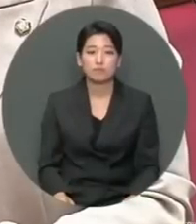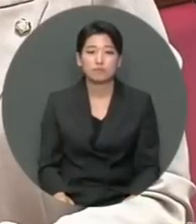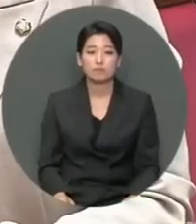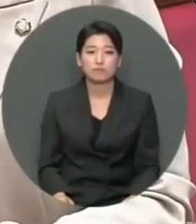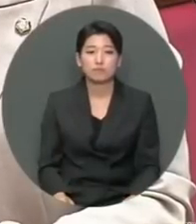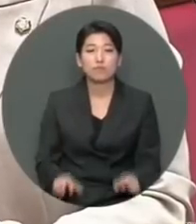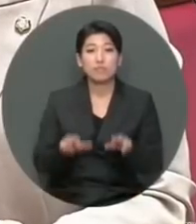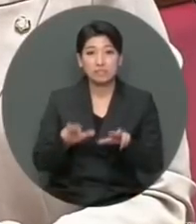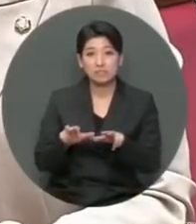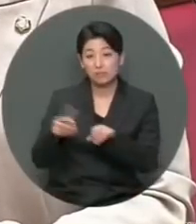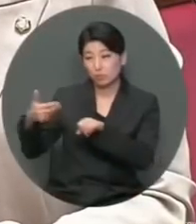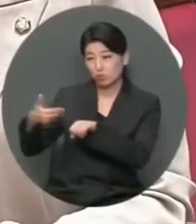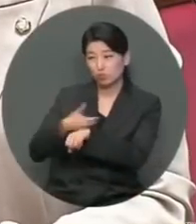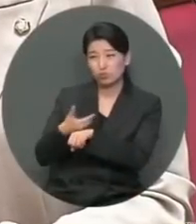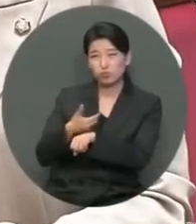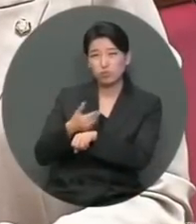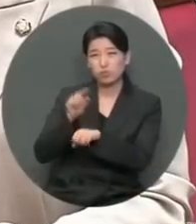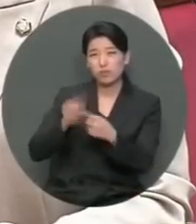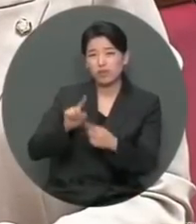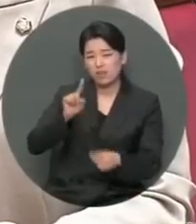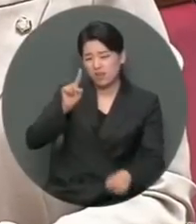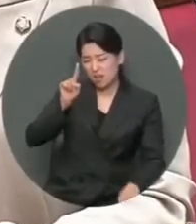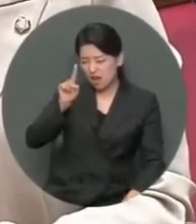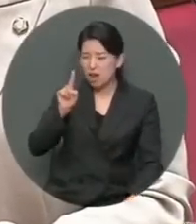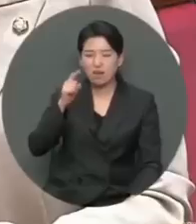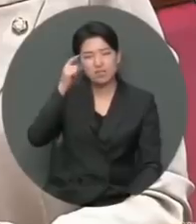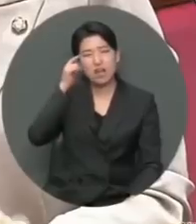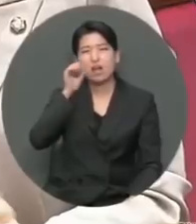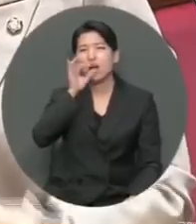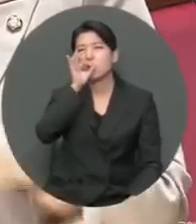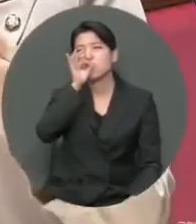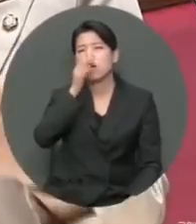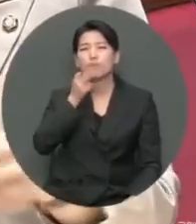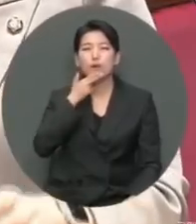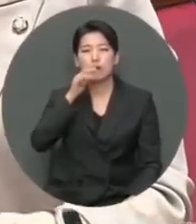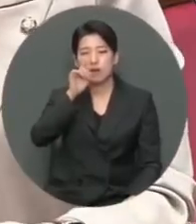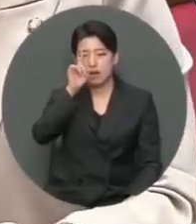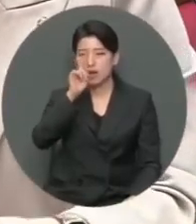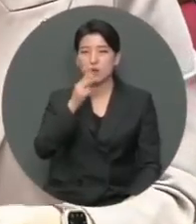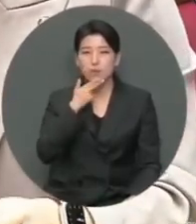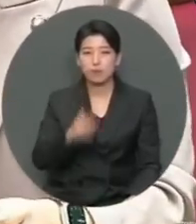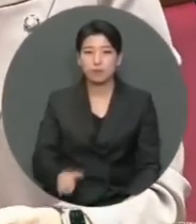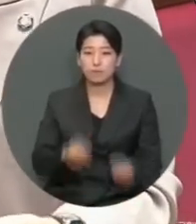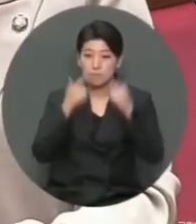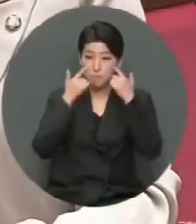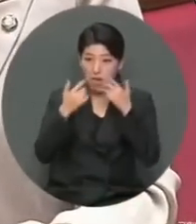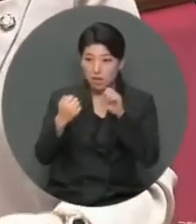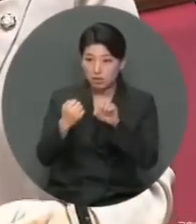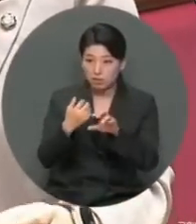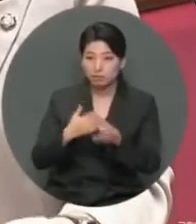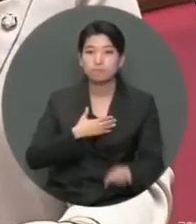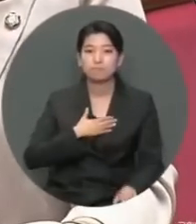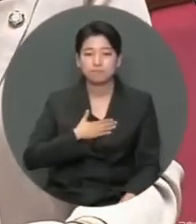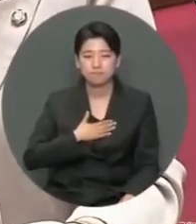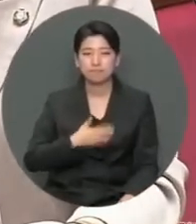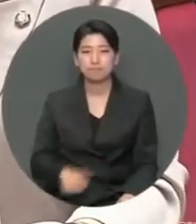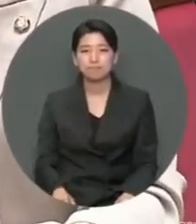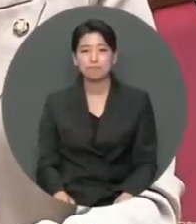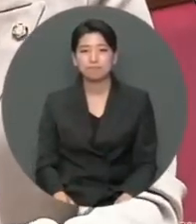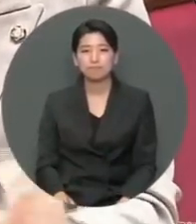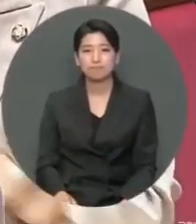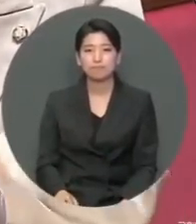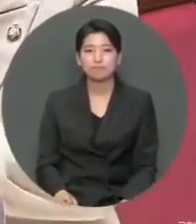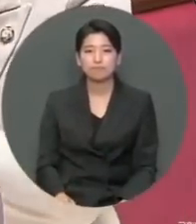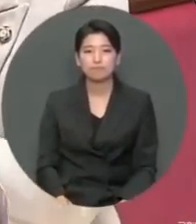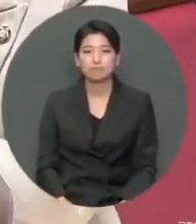것은 전혀 생각하고 있지 않다. 굉장히 강고한 그런 의견이시네요.